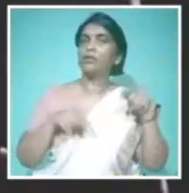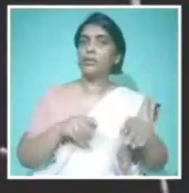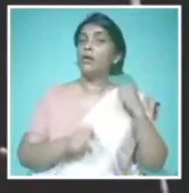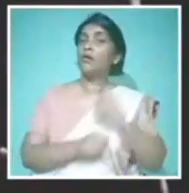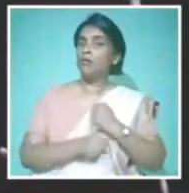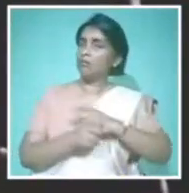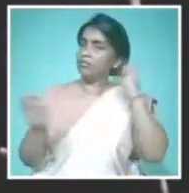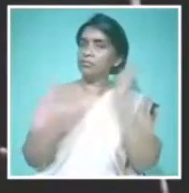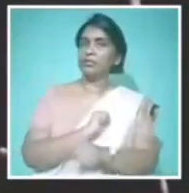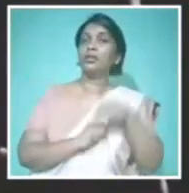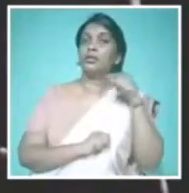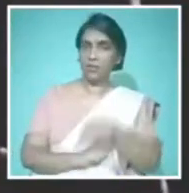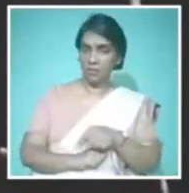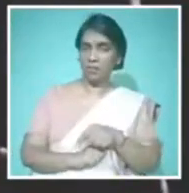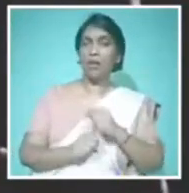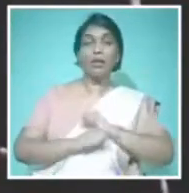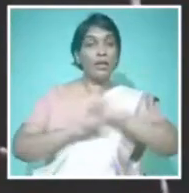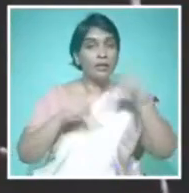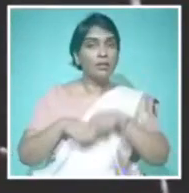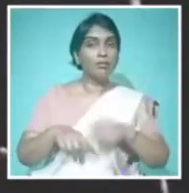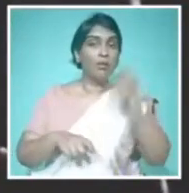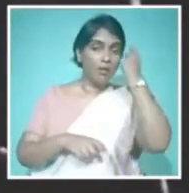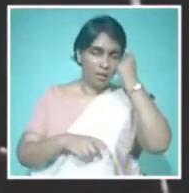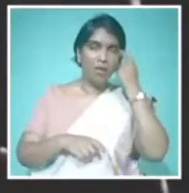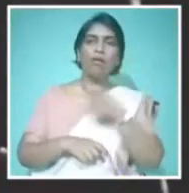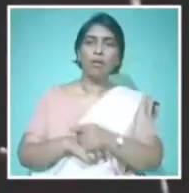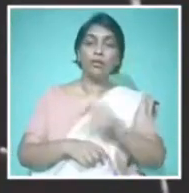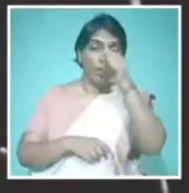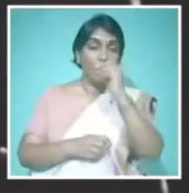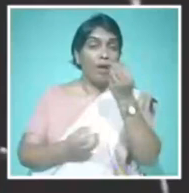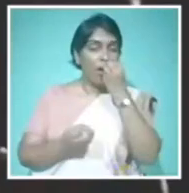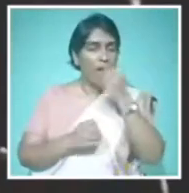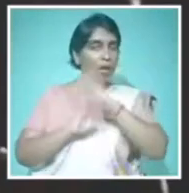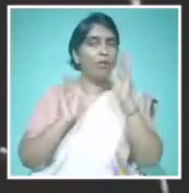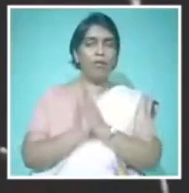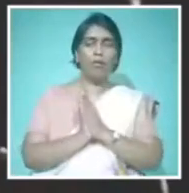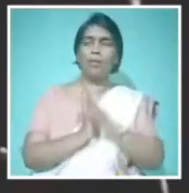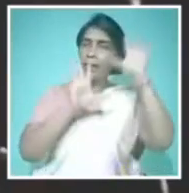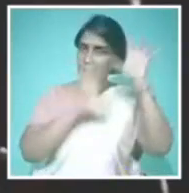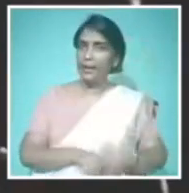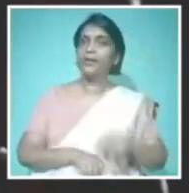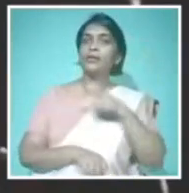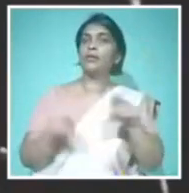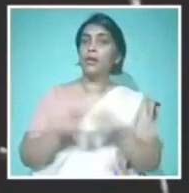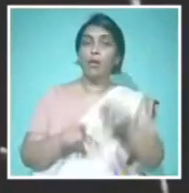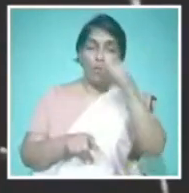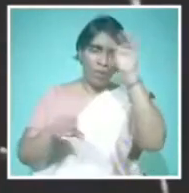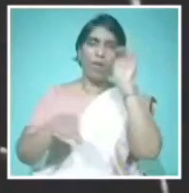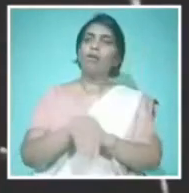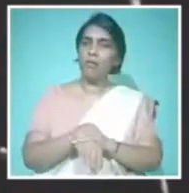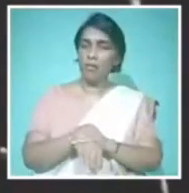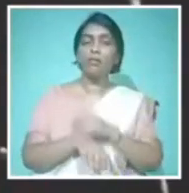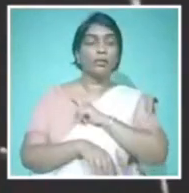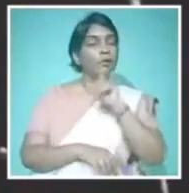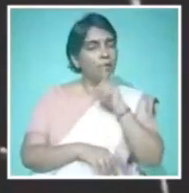andu perlela. Mee aragale tulen apa mata wajah thamai horak kaputika gain nene wata, eva game horu malan nene kini